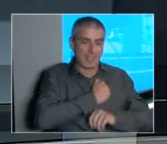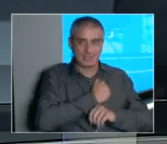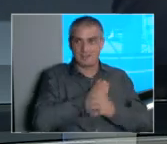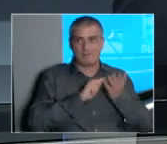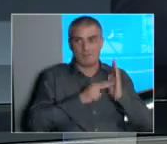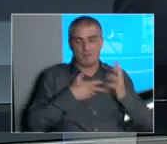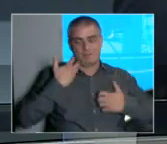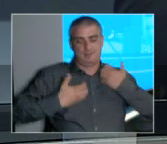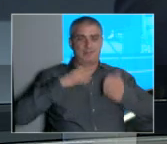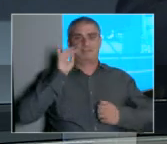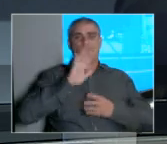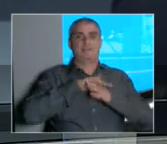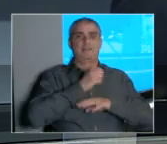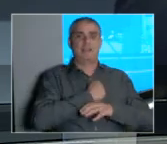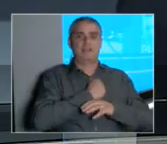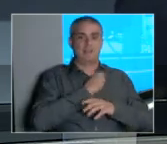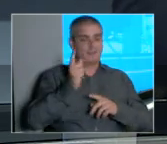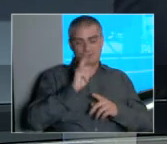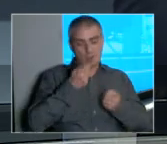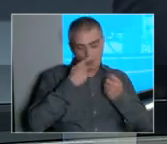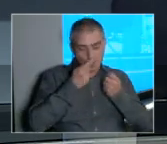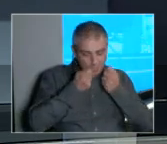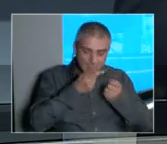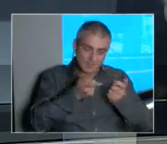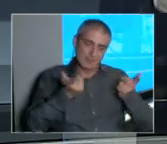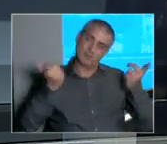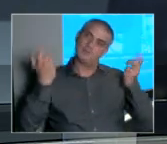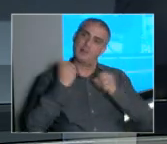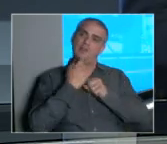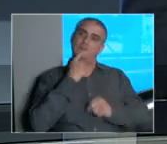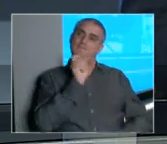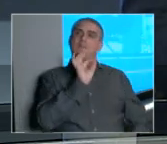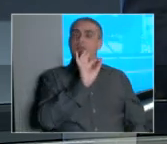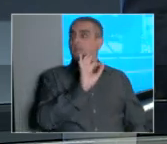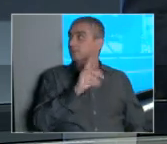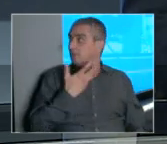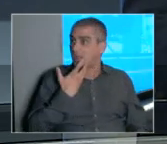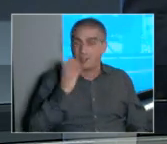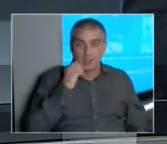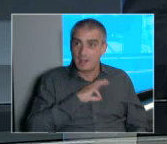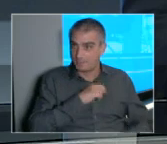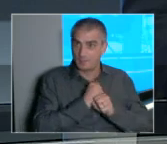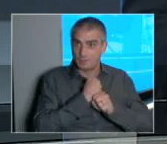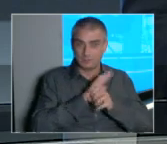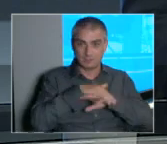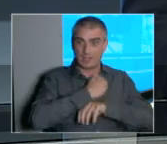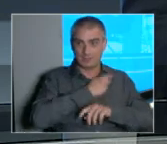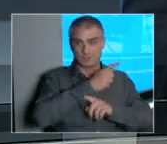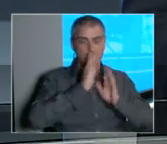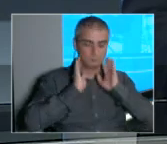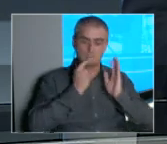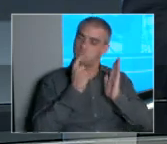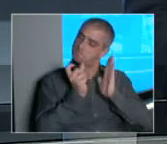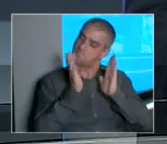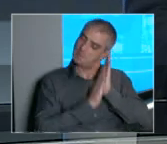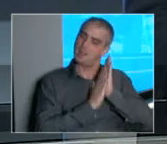הפוליטית מתקוממת כנגד ההדתה הזו, ואתה לא תכריח אותם לקיים את מילתם. אז לדבריך, ליברמן הוא זה שמבצע את ההדתה, כי הוא החסיד של מילה